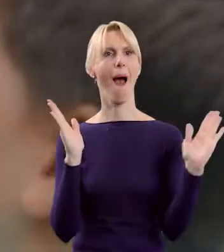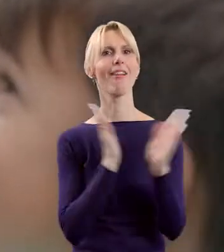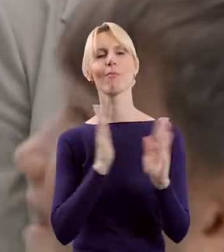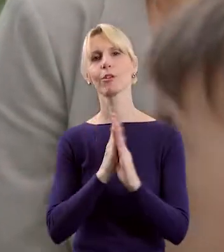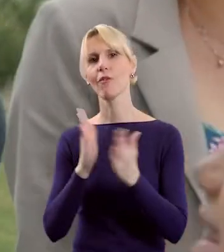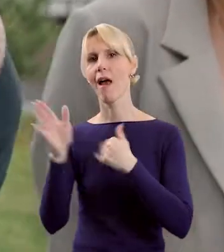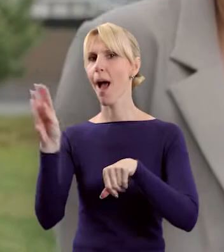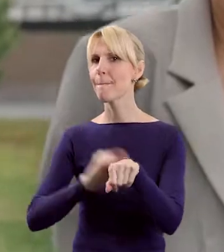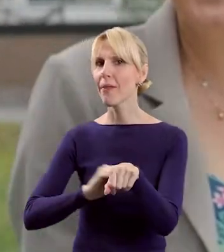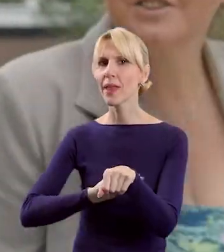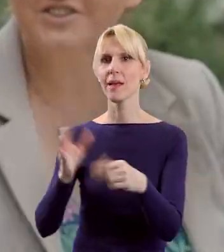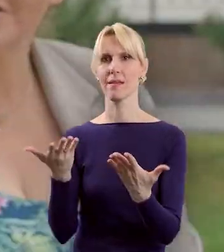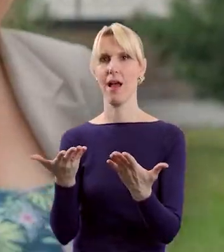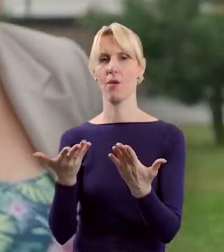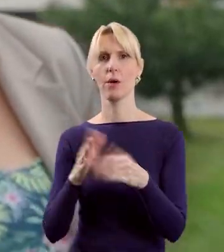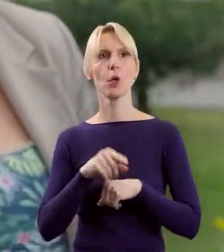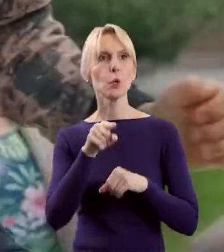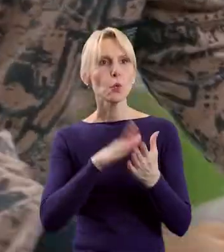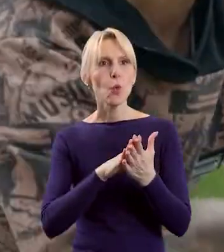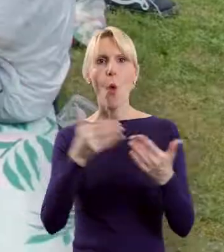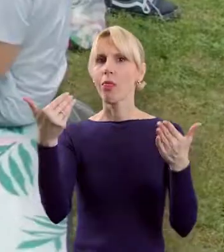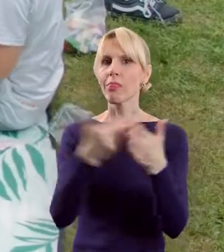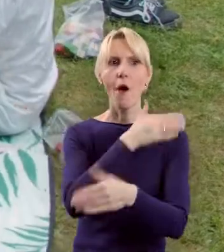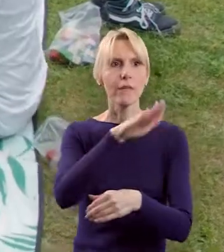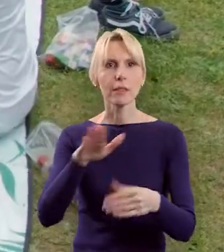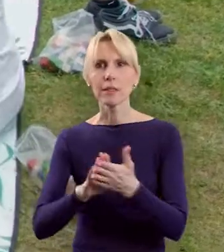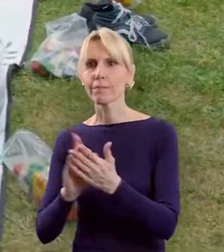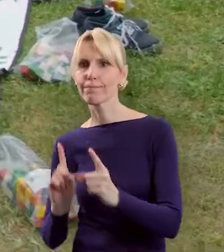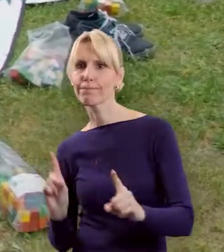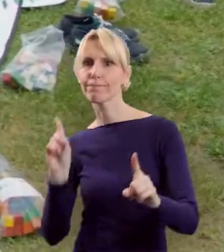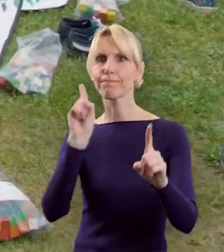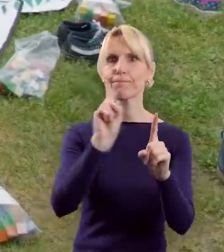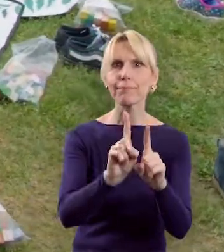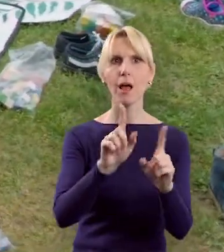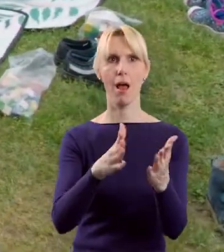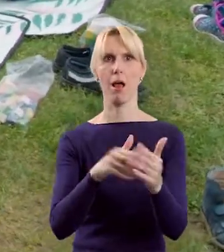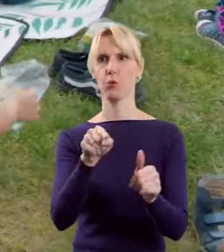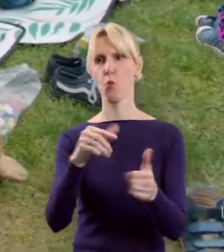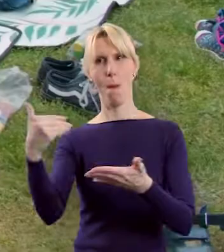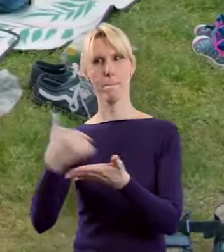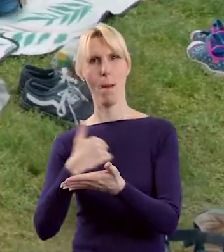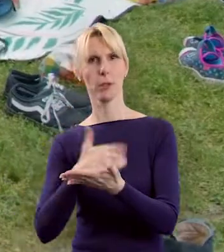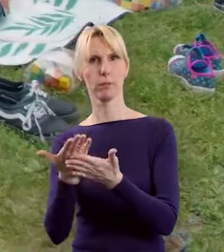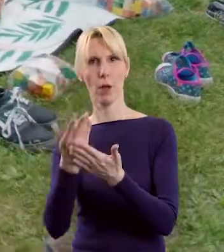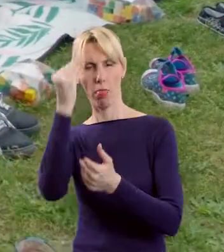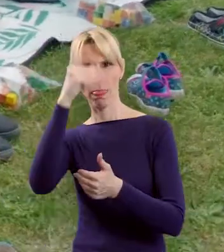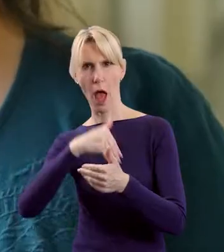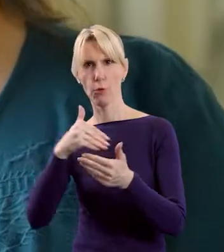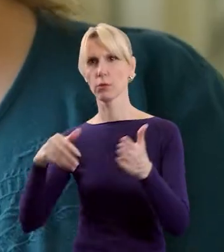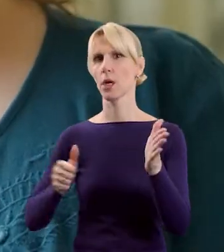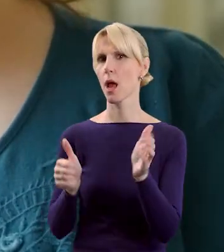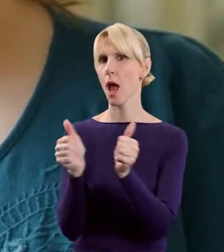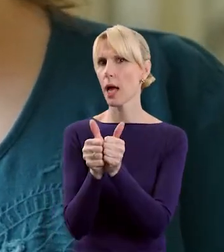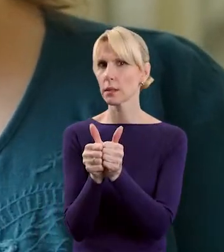atmosferą. Wśród nowych dzieci poczuł się zaakceptowany. Ogromną rolą też był asystent, który